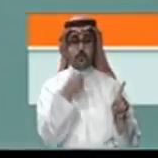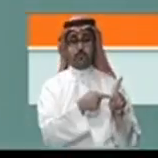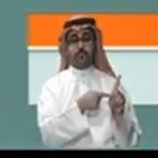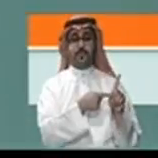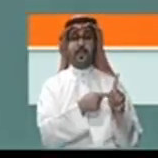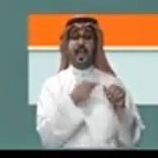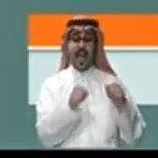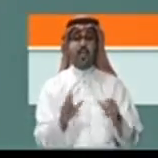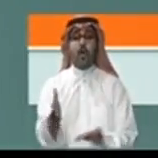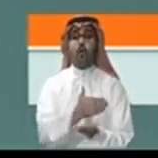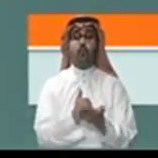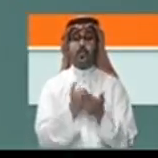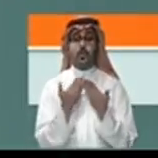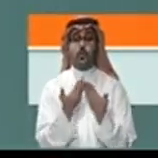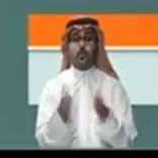لإتاحة الفرصة